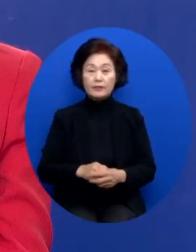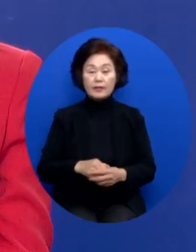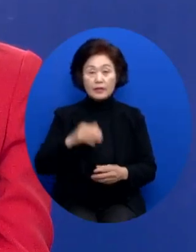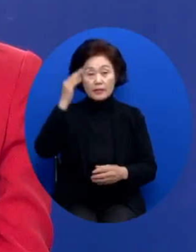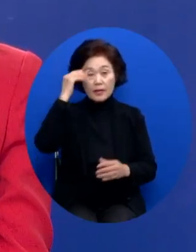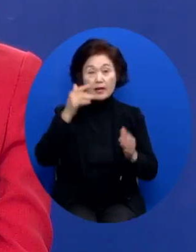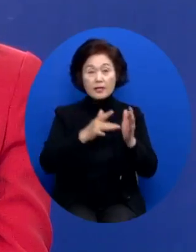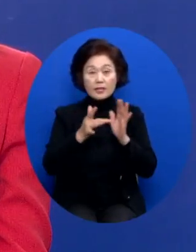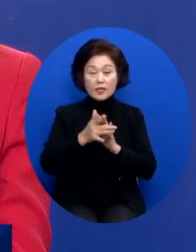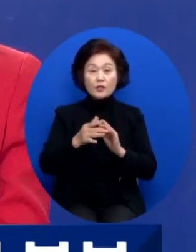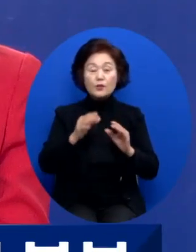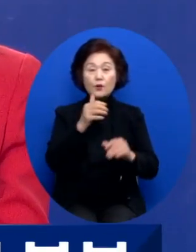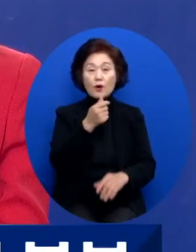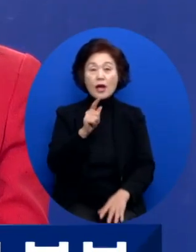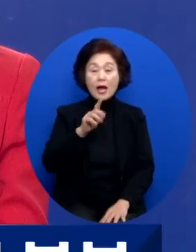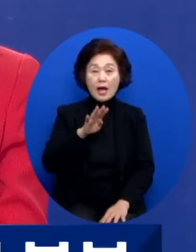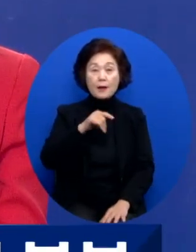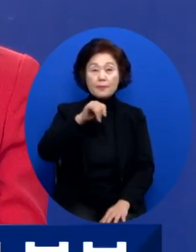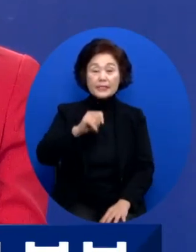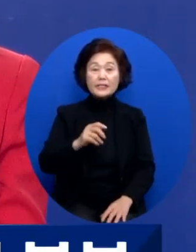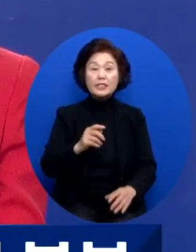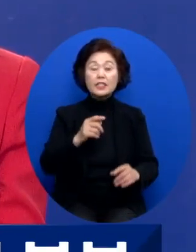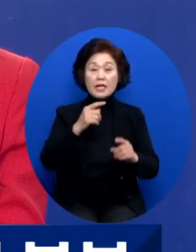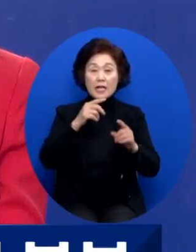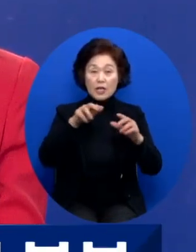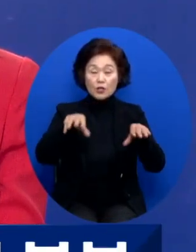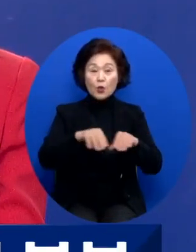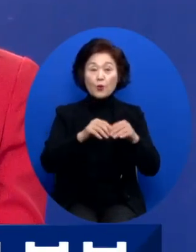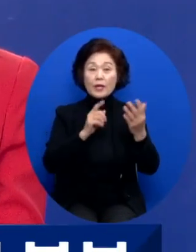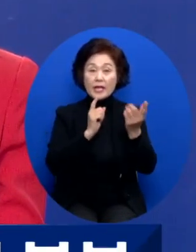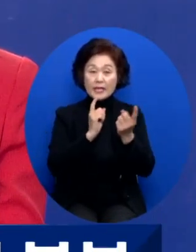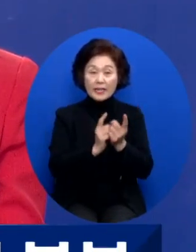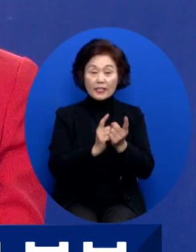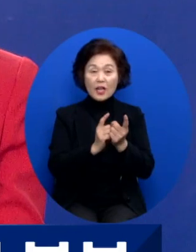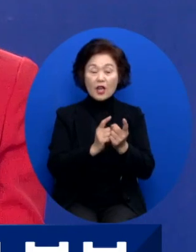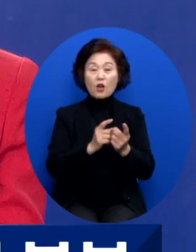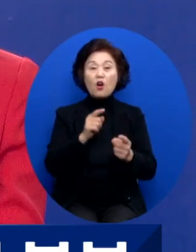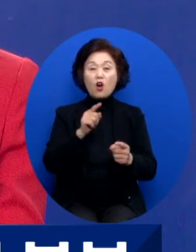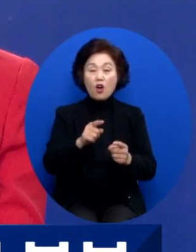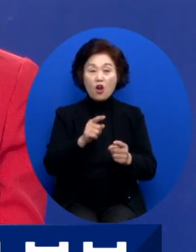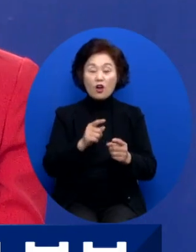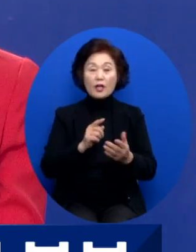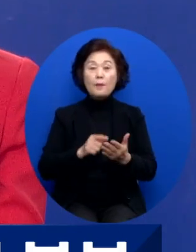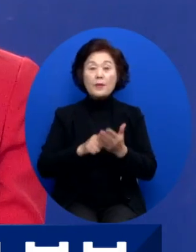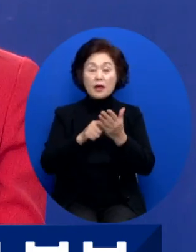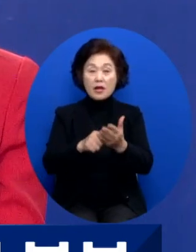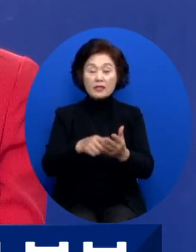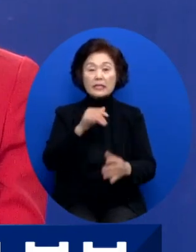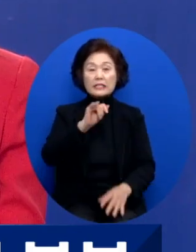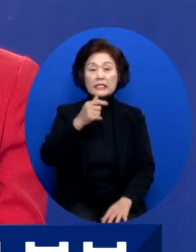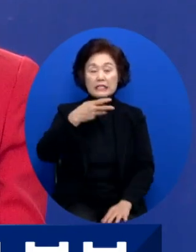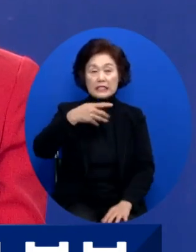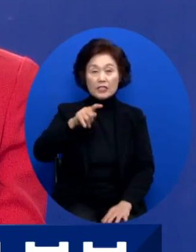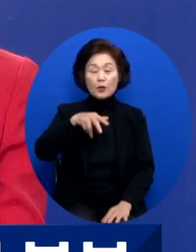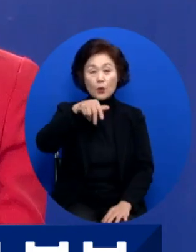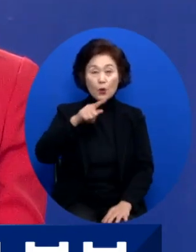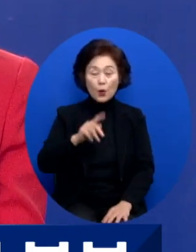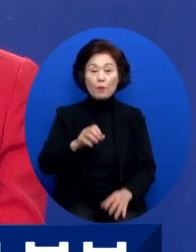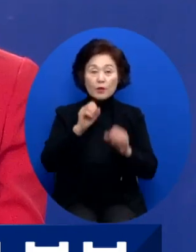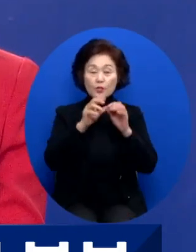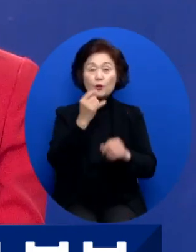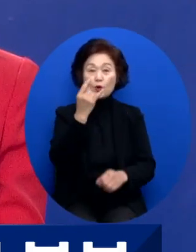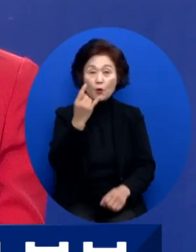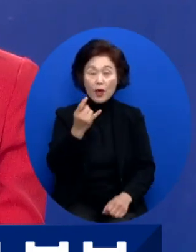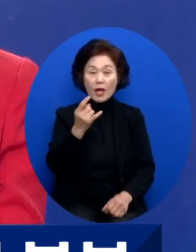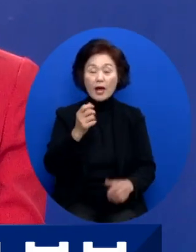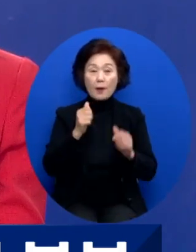대한예수교장로회 합신 총회를 상대로 이단결의 취소 소송을 제기한 인터콥 선교회가 법원이 고소장을 기각한